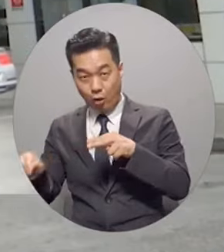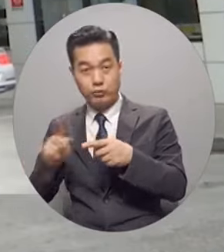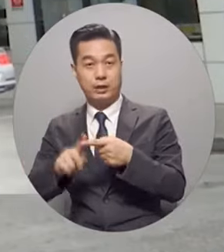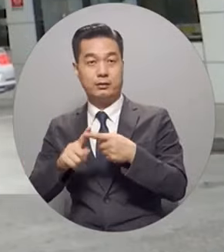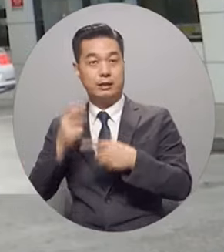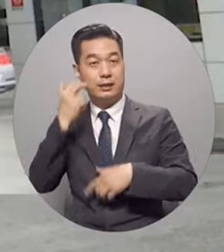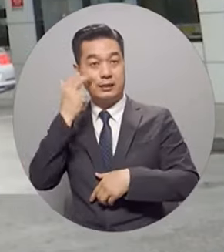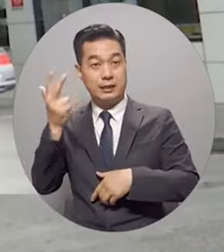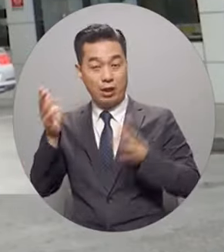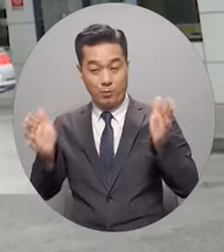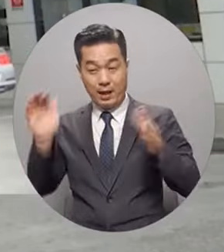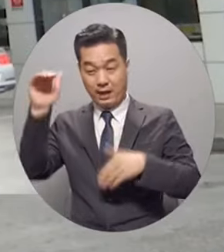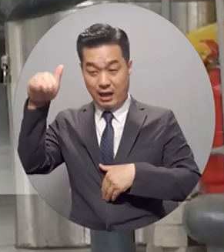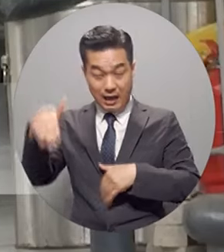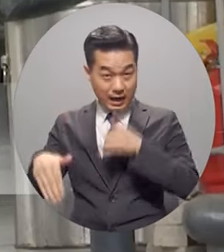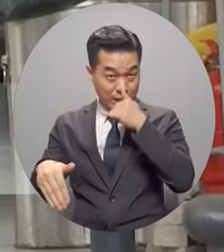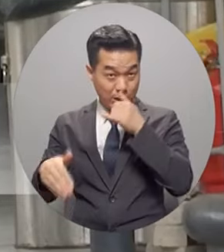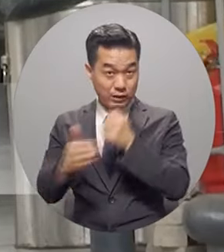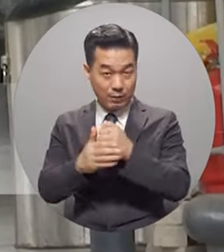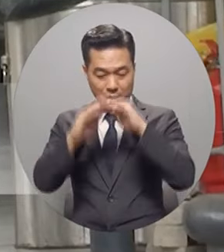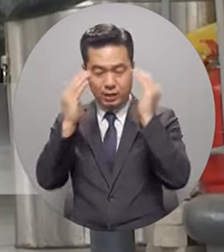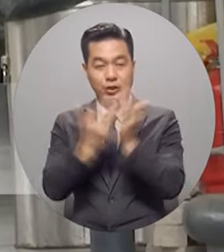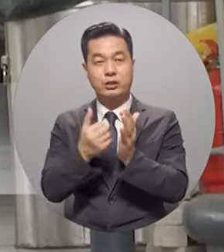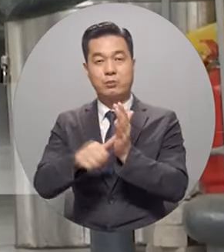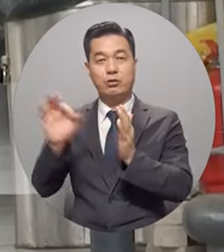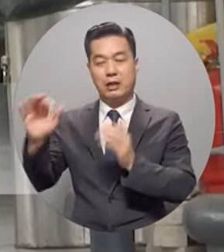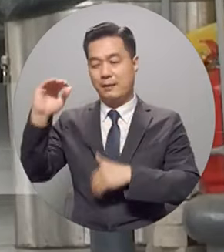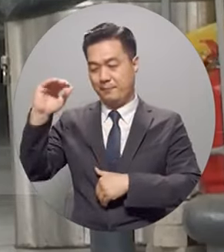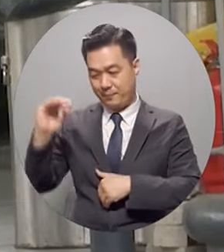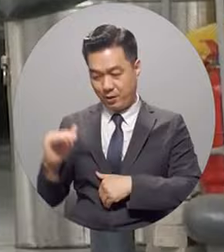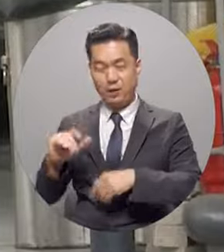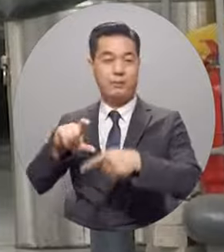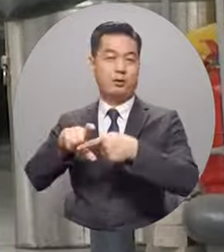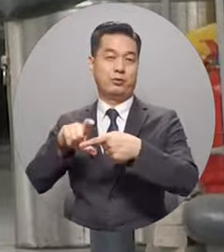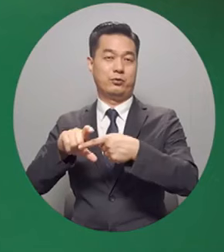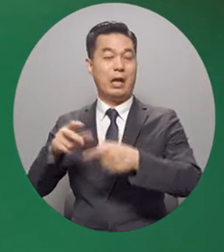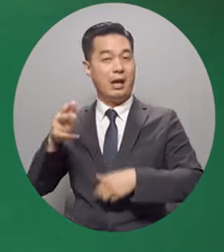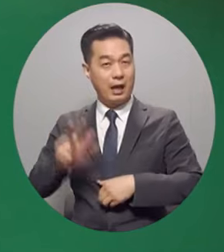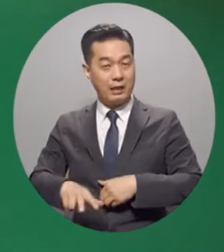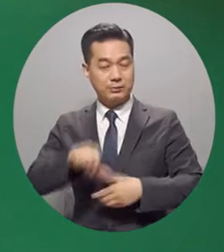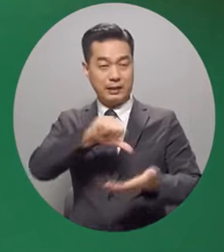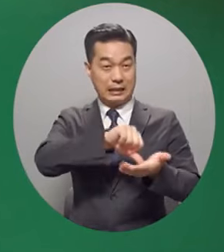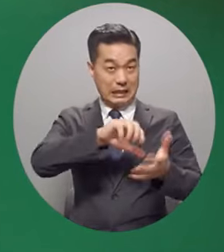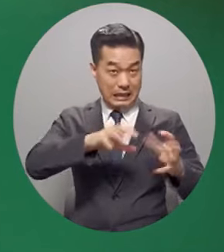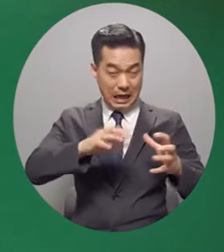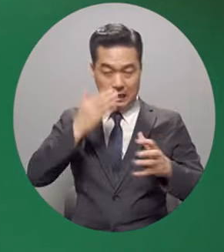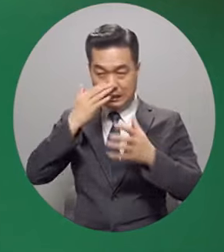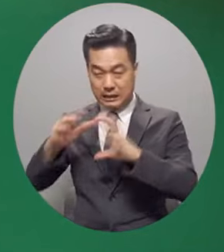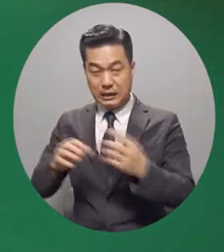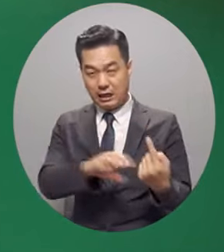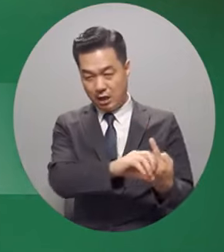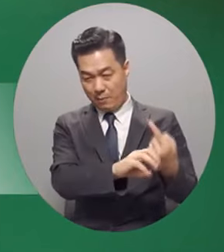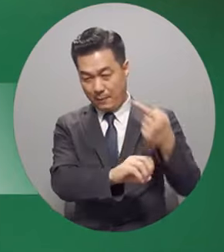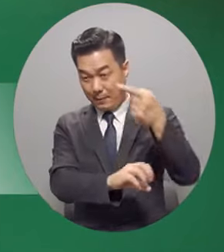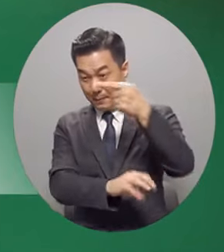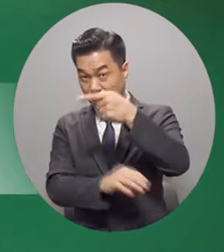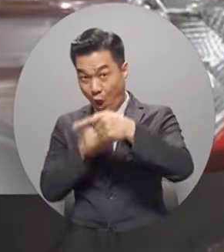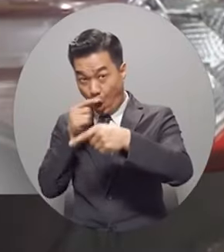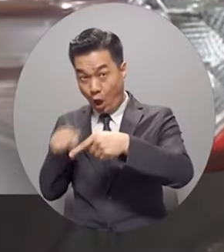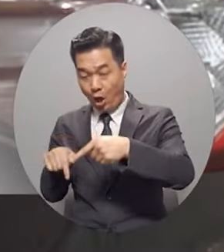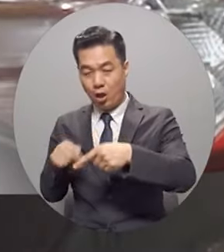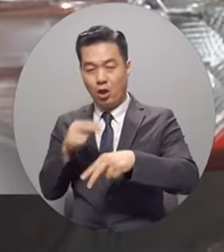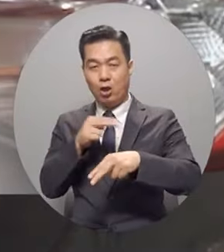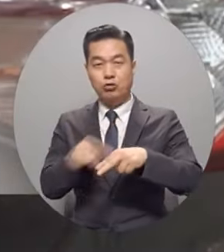만에 하락세로 돌아서면서 전체 물가를 끌어내렸습니다. 하지만 이란이 이스라엘을 겨냥해 공격을 감행하자